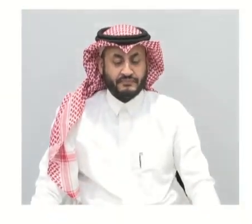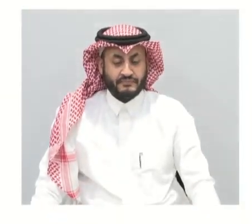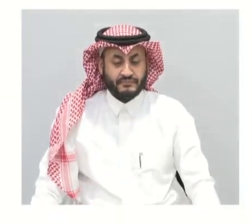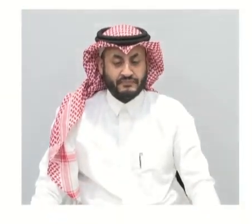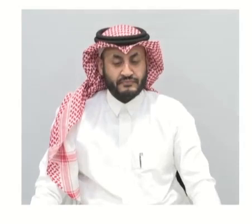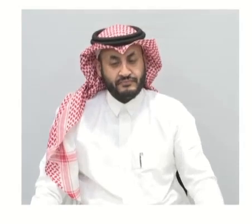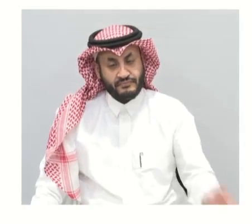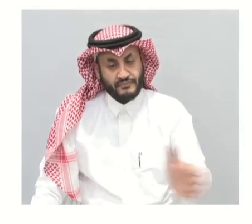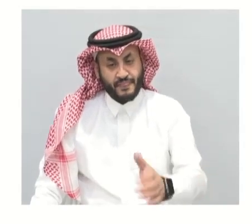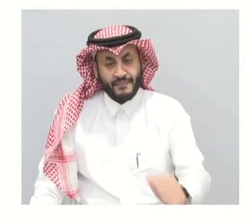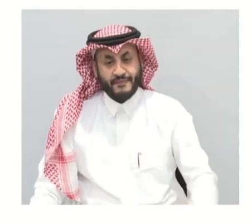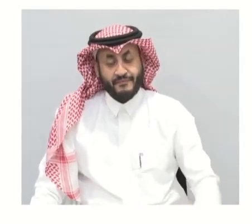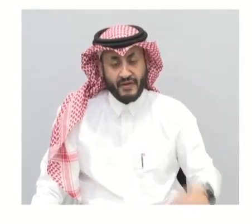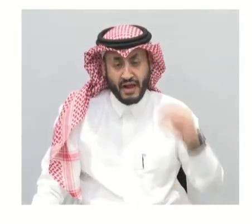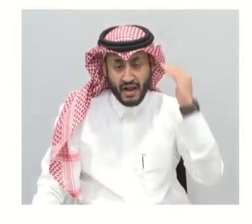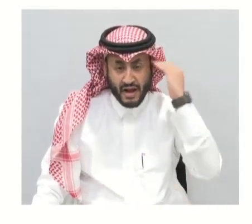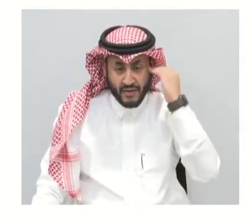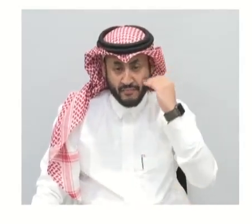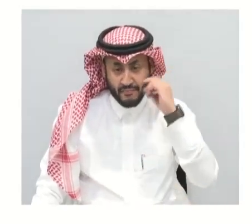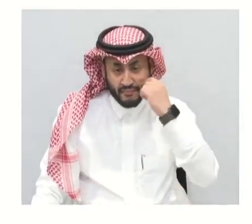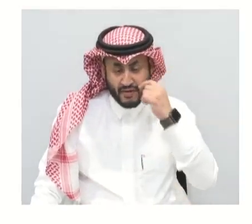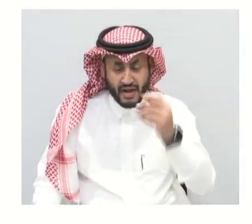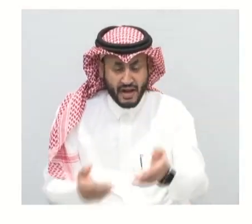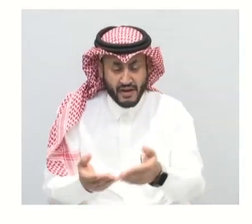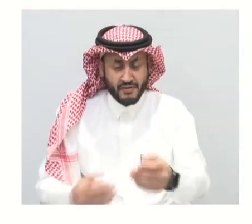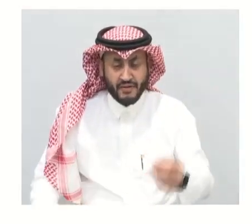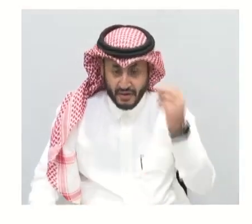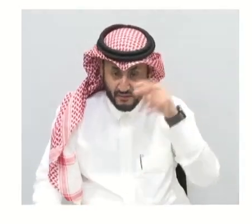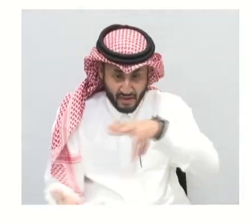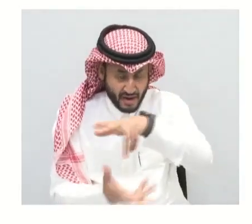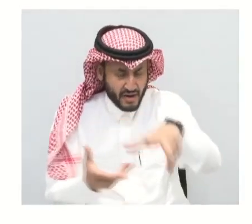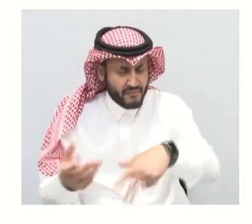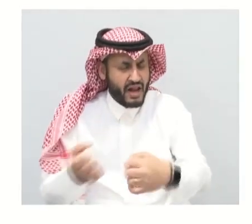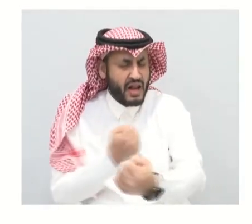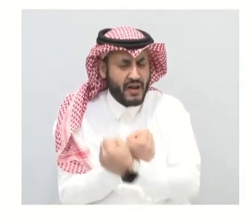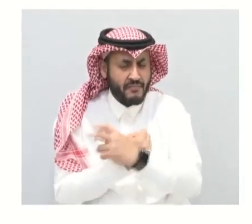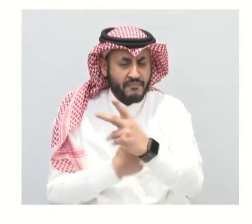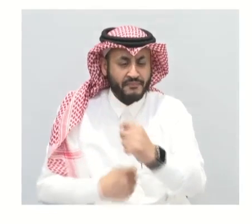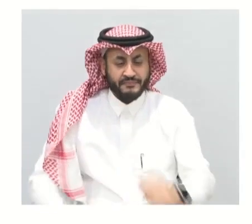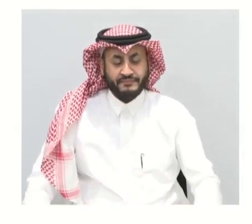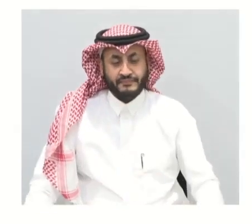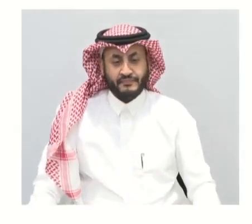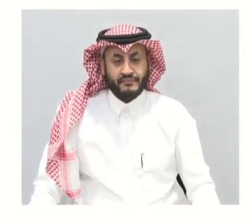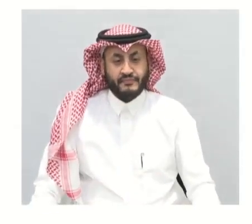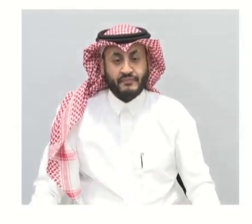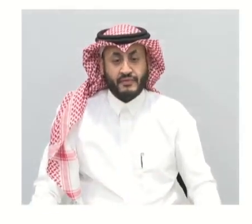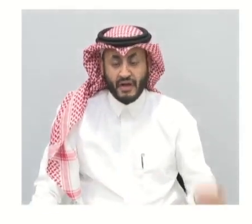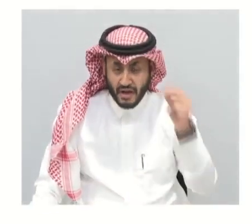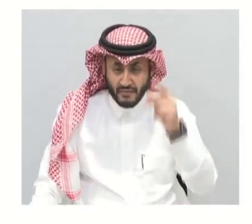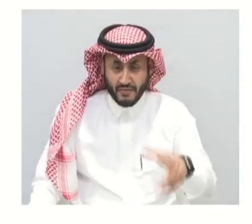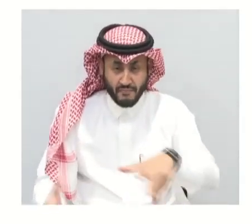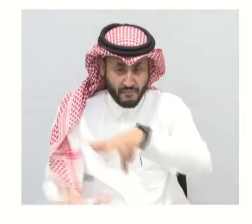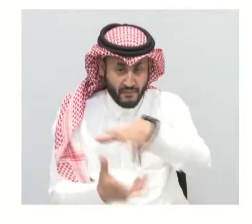كذلك طالب وطالبته تعرفنا على موارد الارض وكيفيه المحافظه عليها ذكرنا ان من موارد الارض